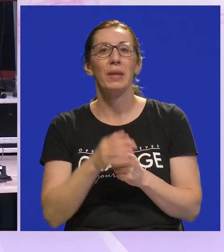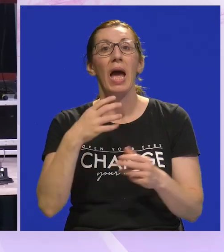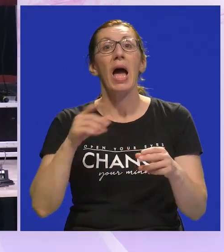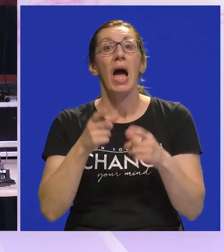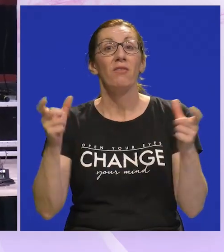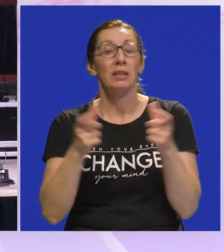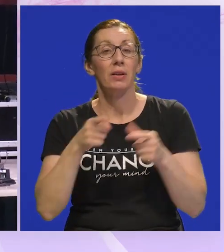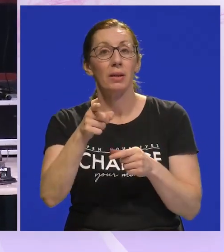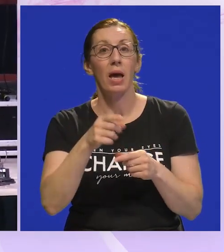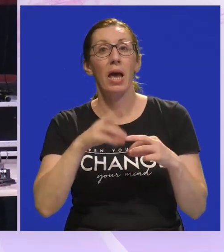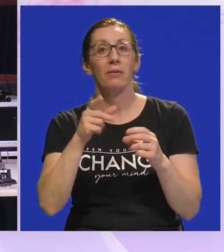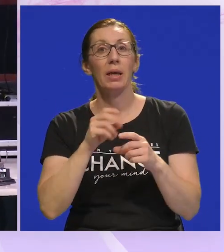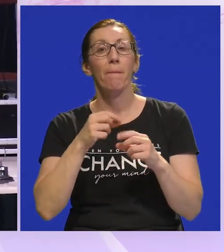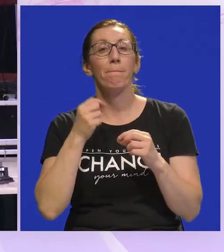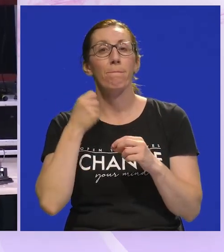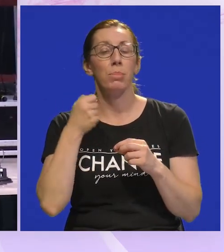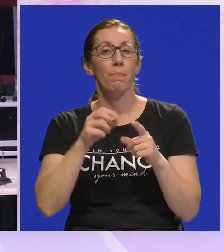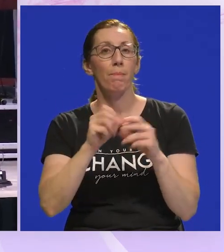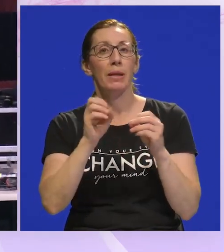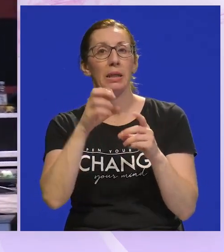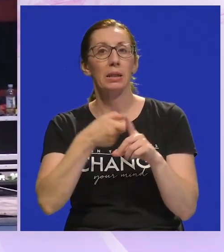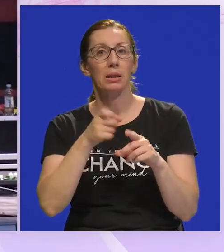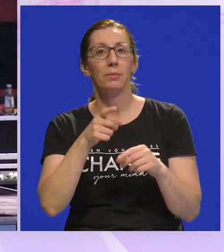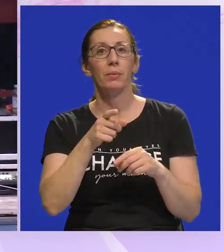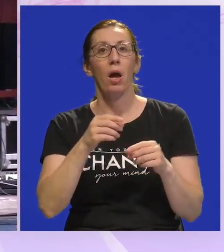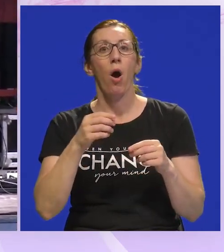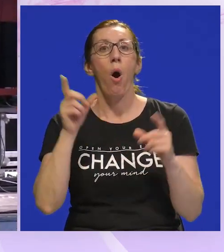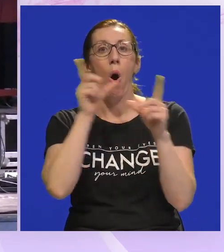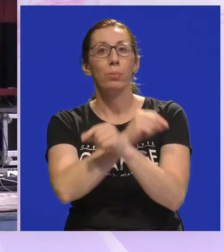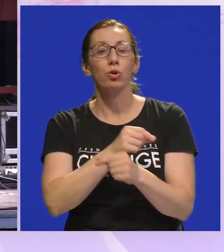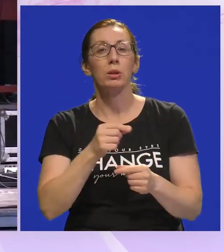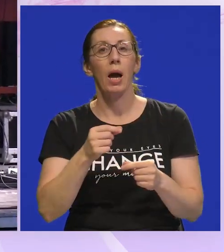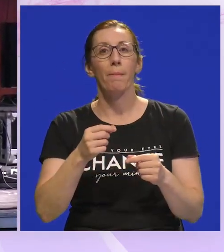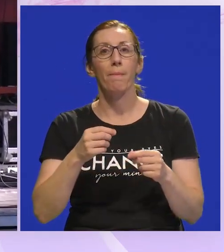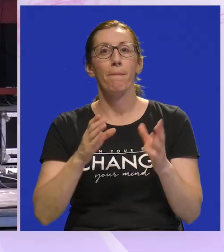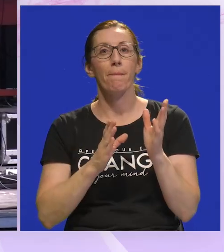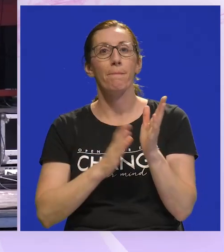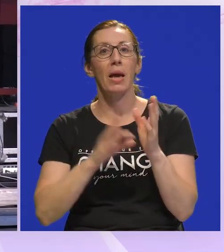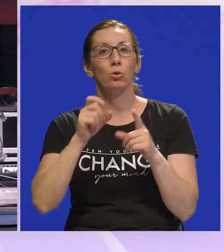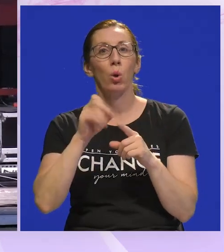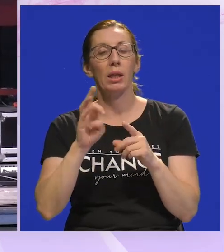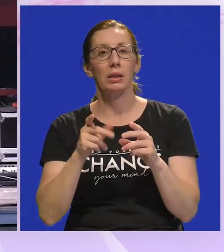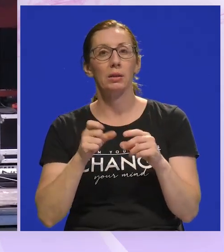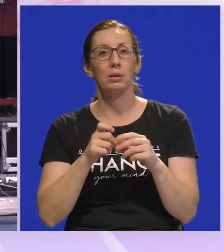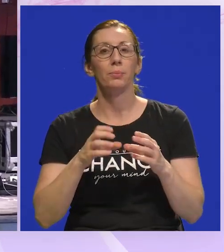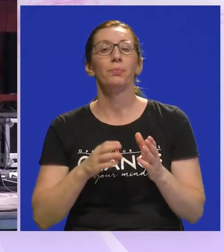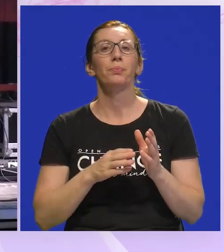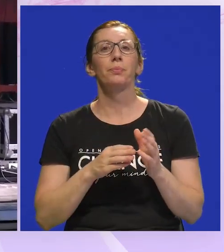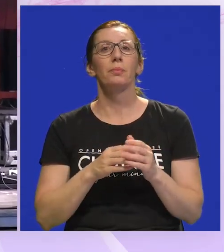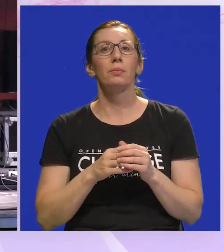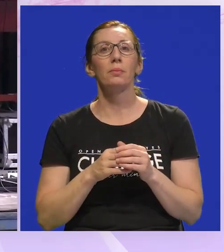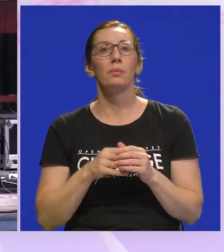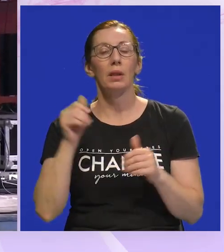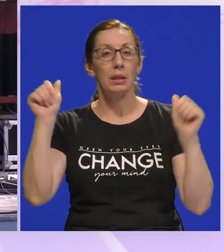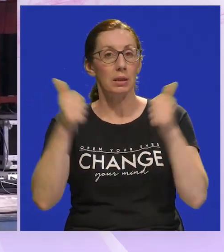slično. Festival je u organizaciji Event Brika te u suorganizaciji općine Medulin, turističke zajednice općine Medulin